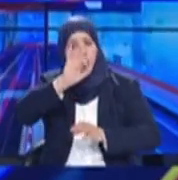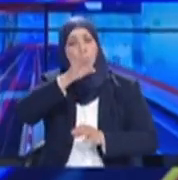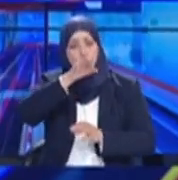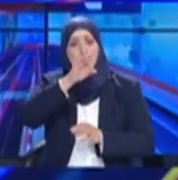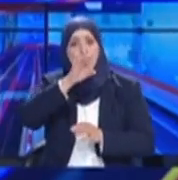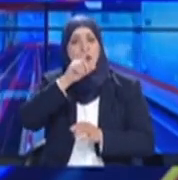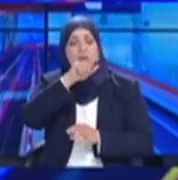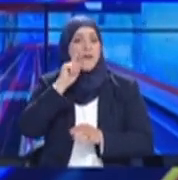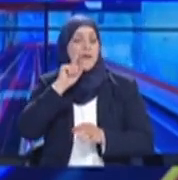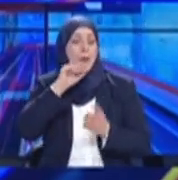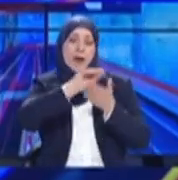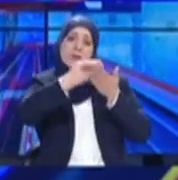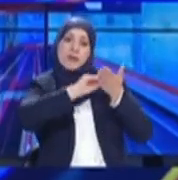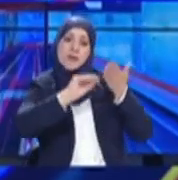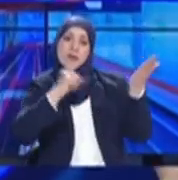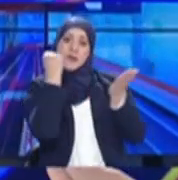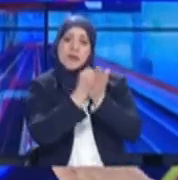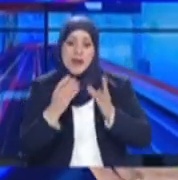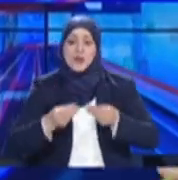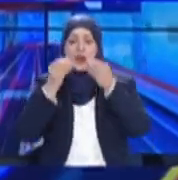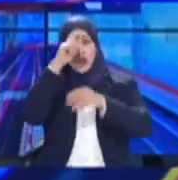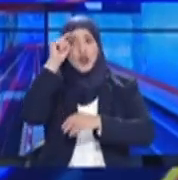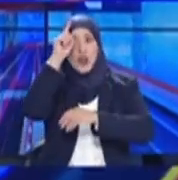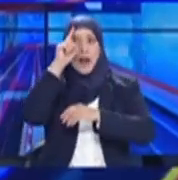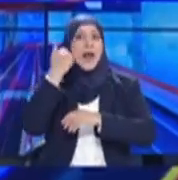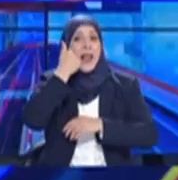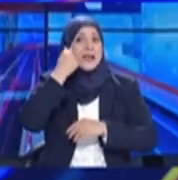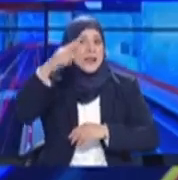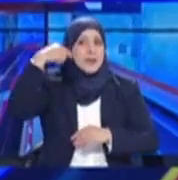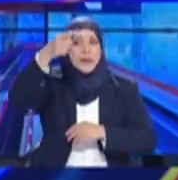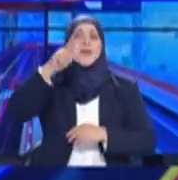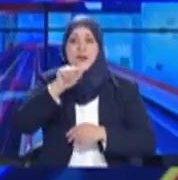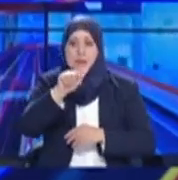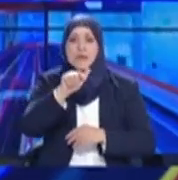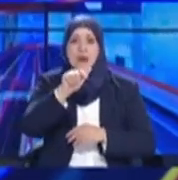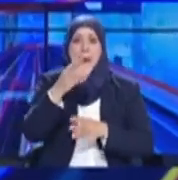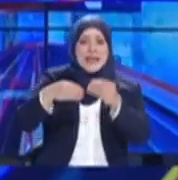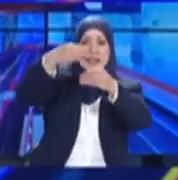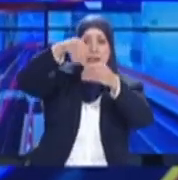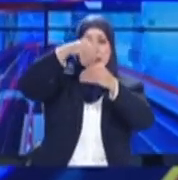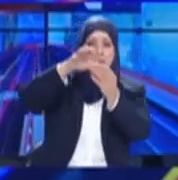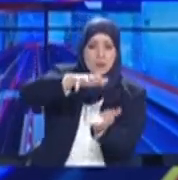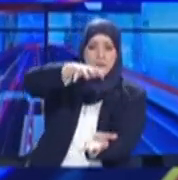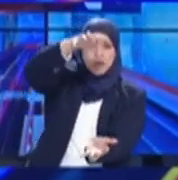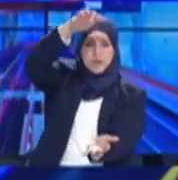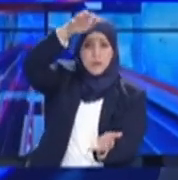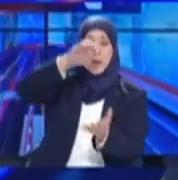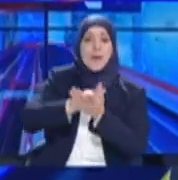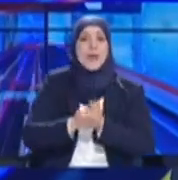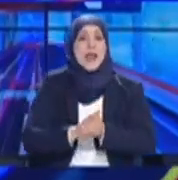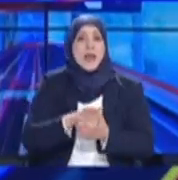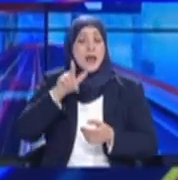في هذا القانون هو الاسبوع كل مره كل من رقعه يتوفر